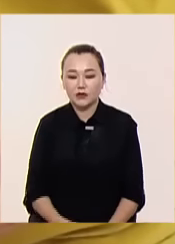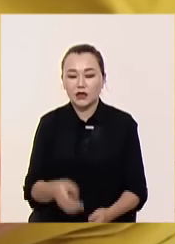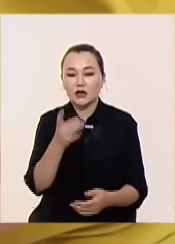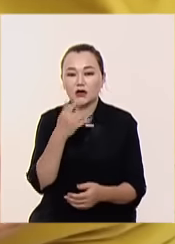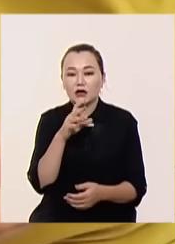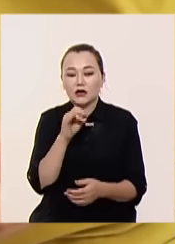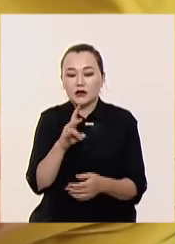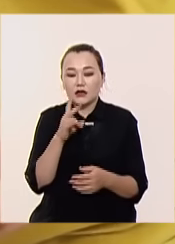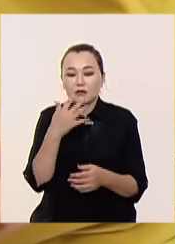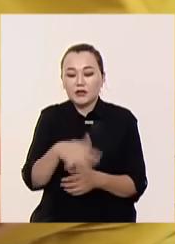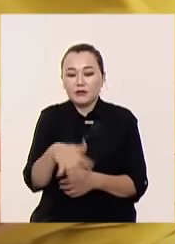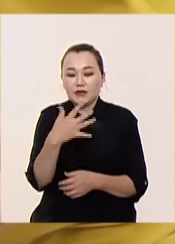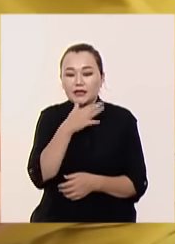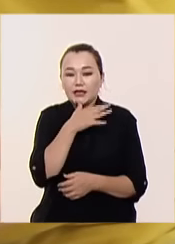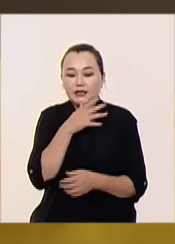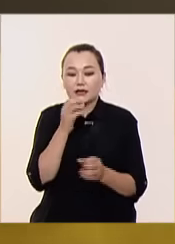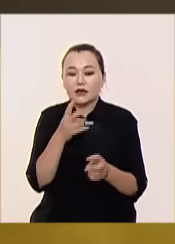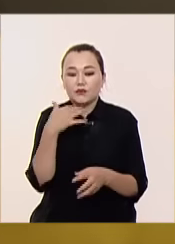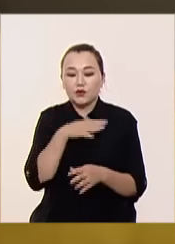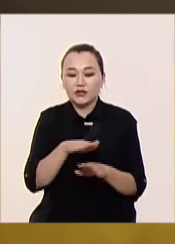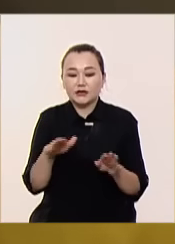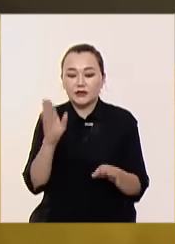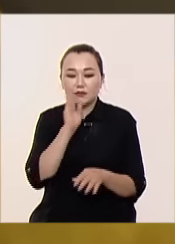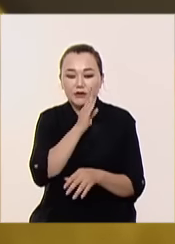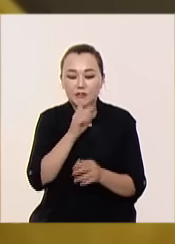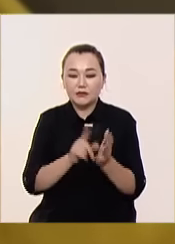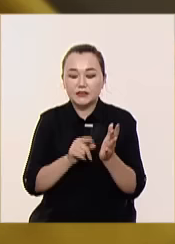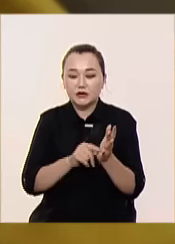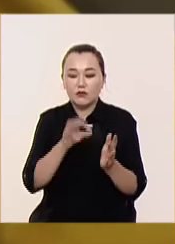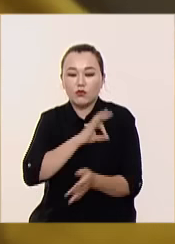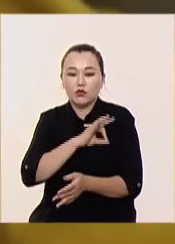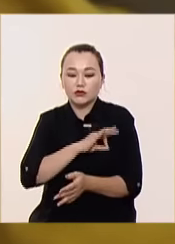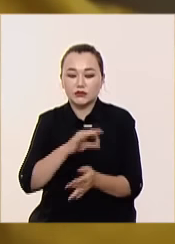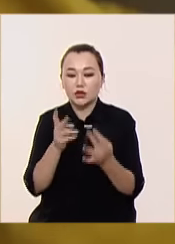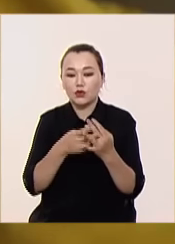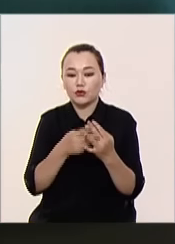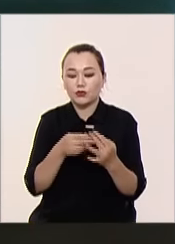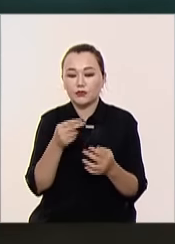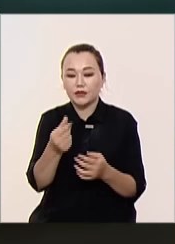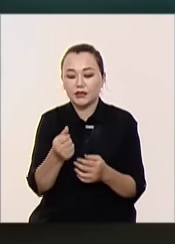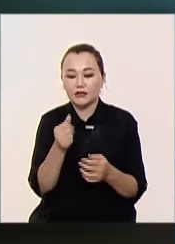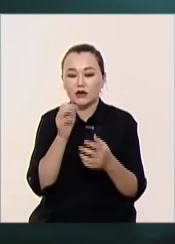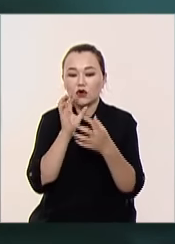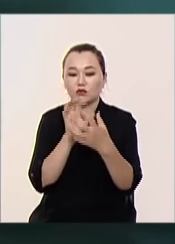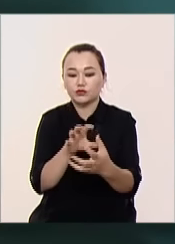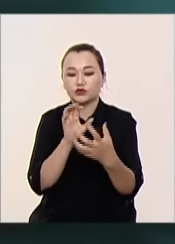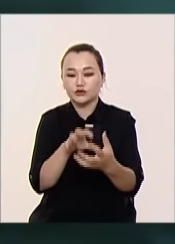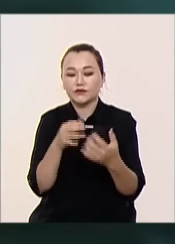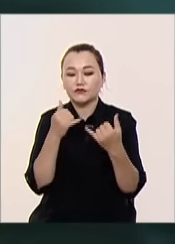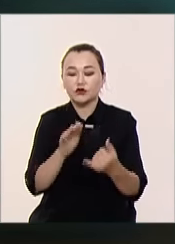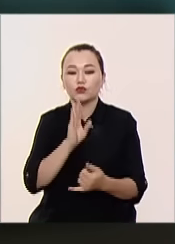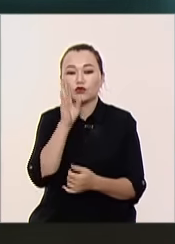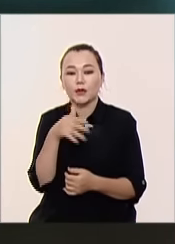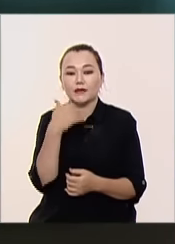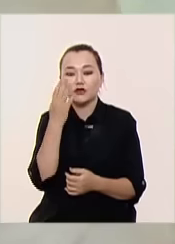Райхан Мамилиной 55 лет. Как многодетная мать, пенсионерка пользуется льготным проездом в общественном транспорте. Сегодня утром, когда